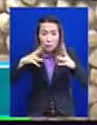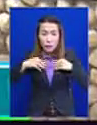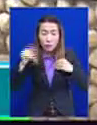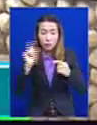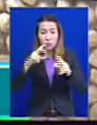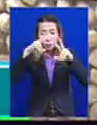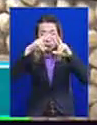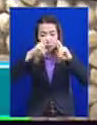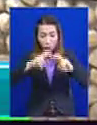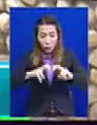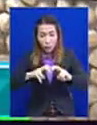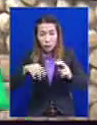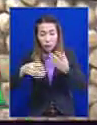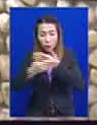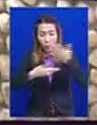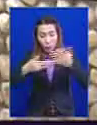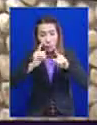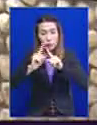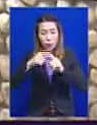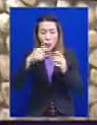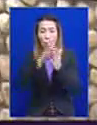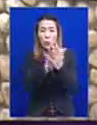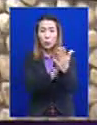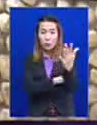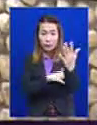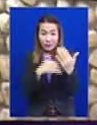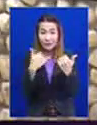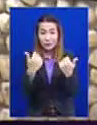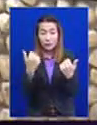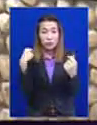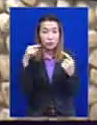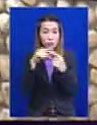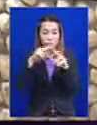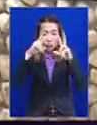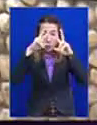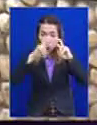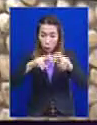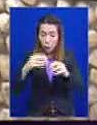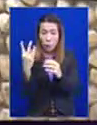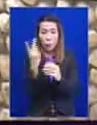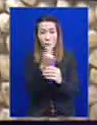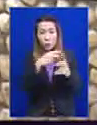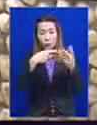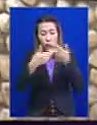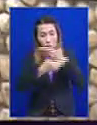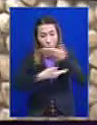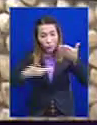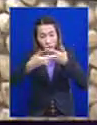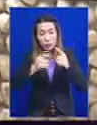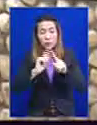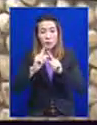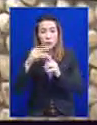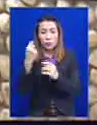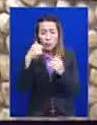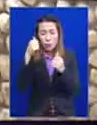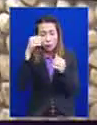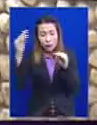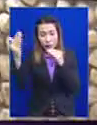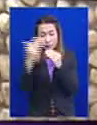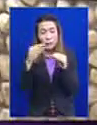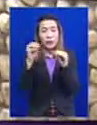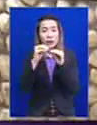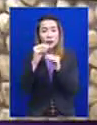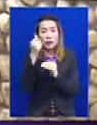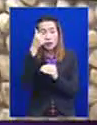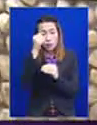พิจารณานั้นยังคงล่าช้าค่ะซึ่งหลังจากนี้นะคะจะต้องเร่งพิจารณาให้แล้วเสร็จเนื่องจากเหลือเวลาอีกเพียงไม่กี่วันก่อน